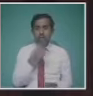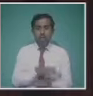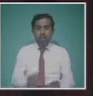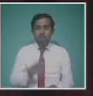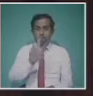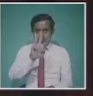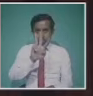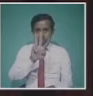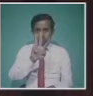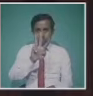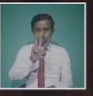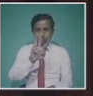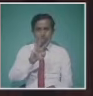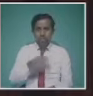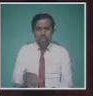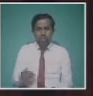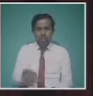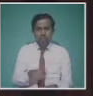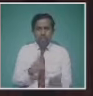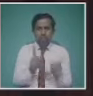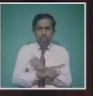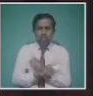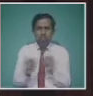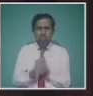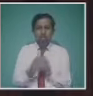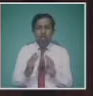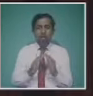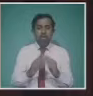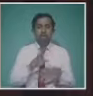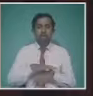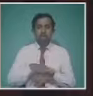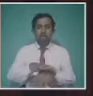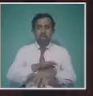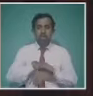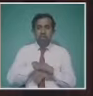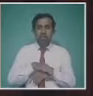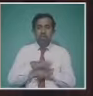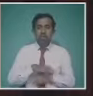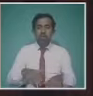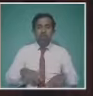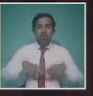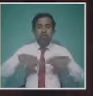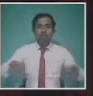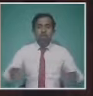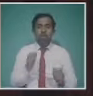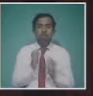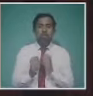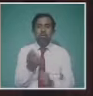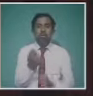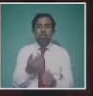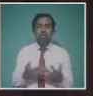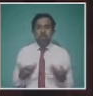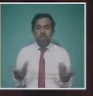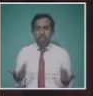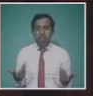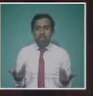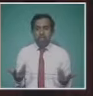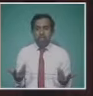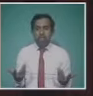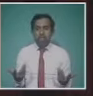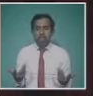දෙනෙක් ඉන්නවා මහත්තයෝ මම දවසක් කර දවසක් තමයි දරුවෝ ඉස්කෝලේ යවන්නේ හේතුව දරුවන්ට විදන් ගන්න බස් කුලිය දෙන්න පුළුවන් කමක් ලැබෙන්නේ නැහැ